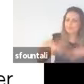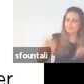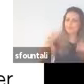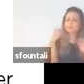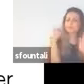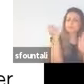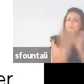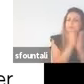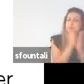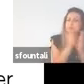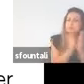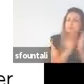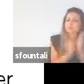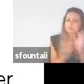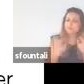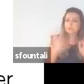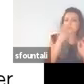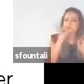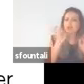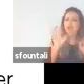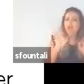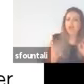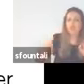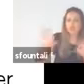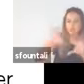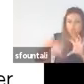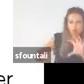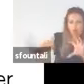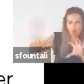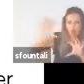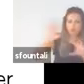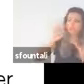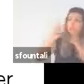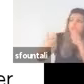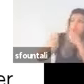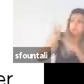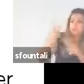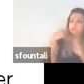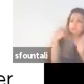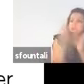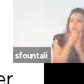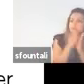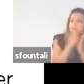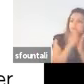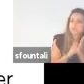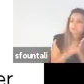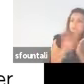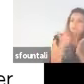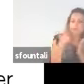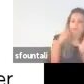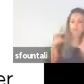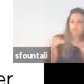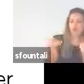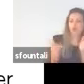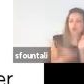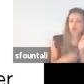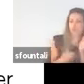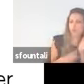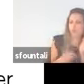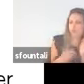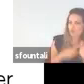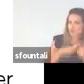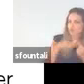είναι η πραγματικότητα σε ευρωπαϊκό επίπεδο, συμπεριλαμβανομένων των νομοθεσιών και των στατιστικών που υπήρχαν σε